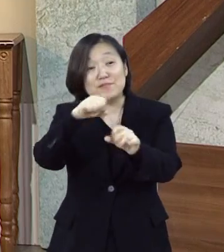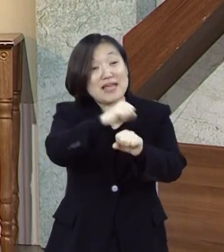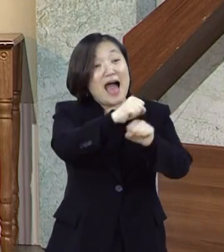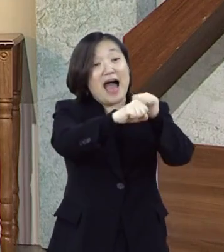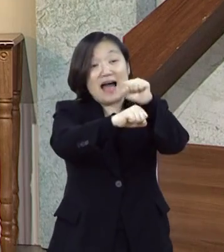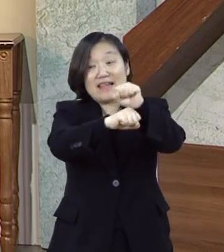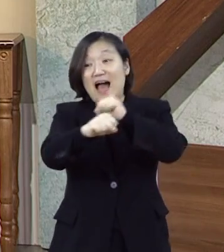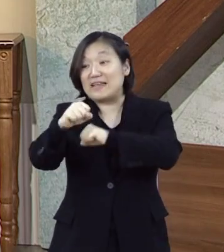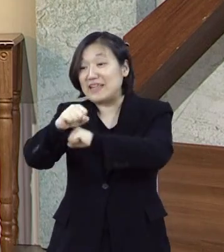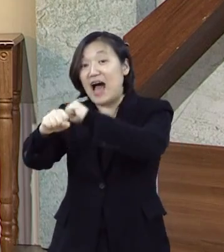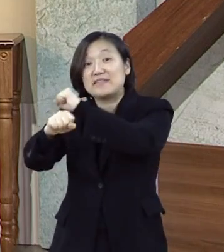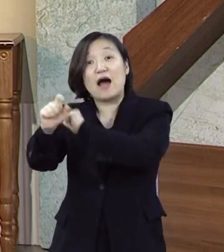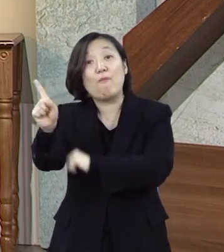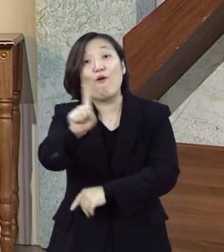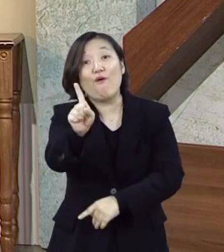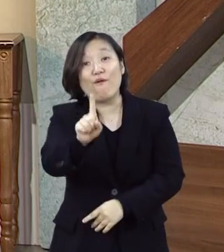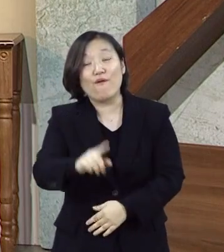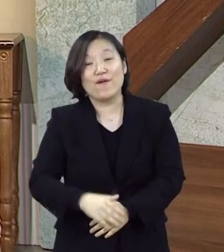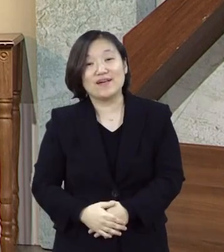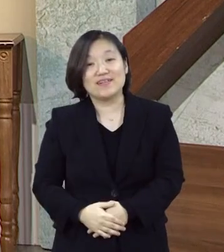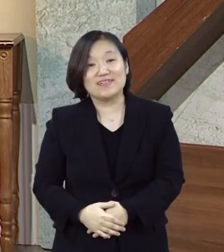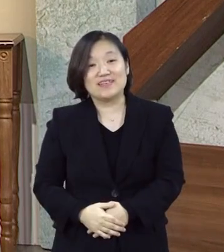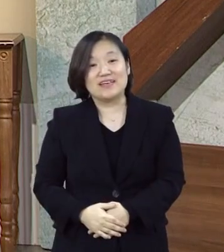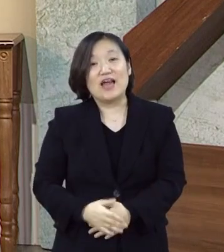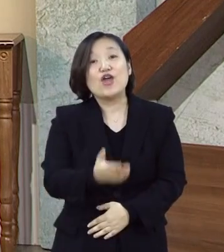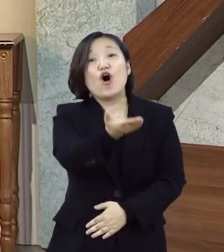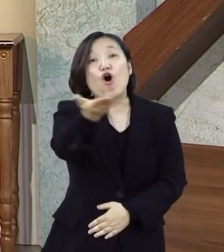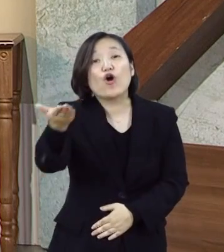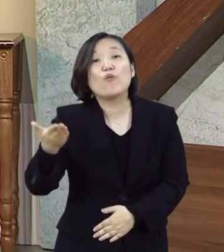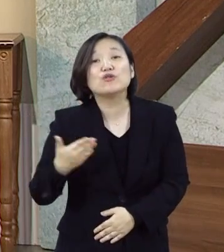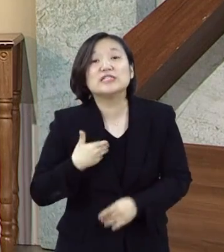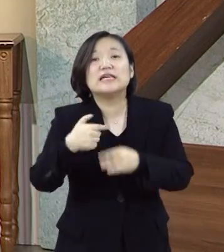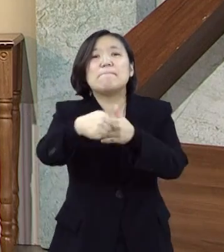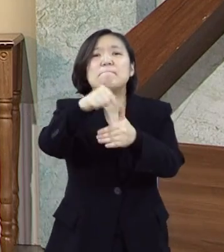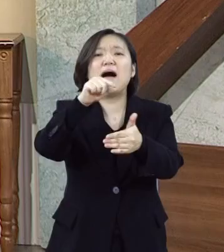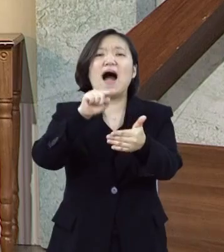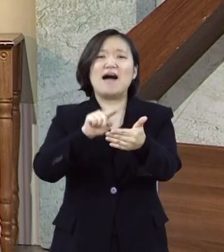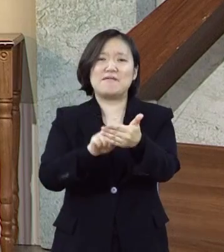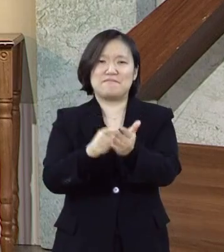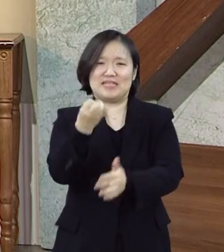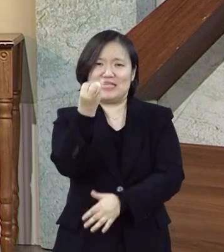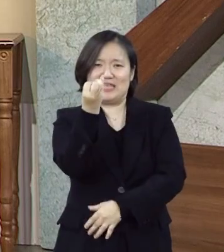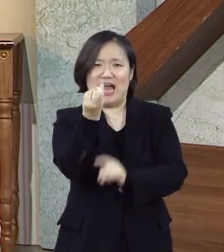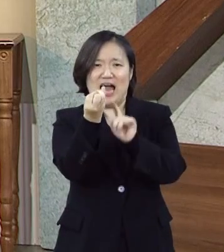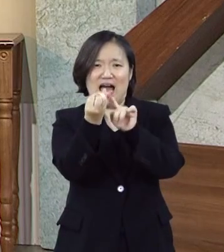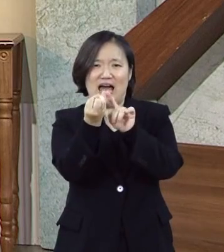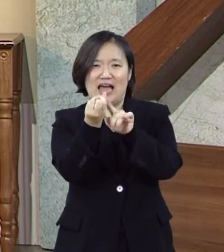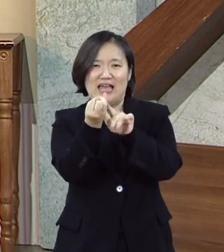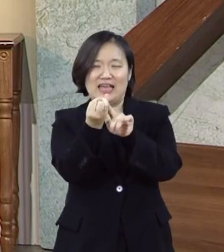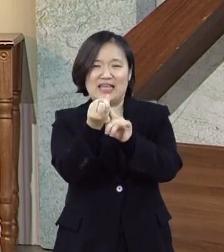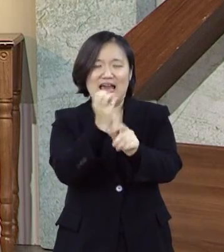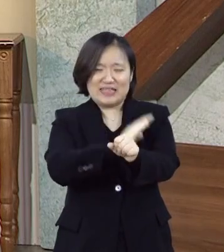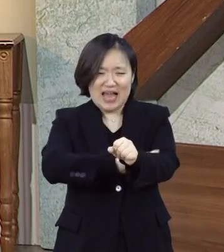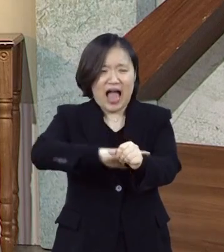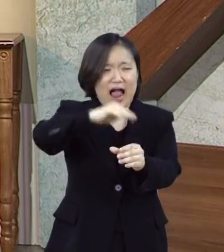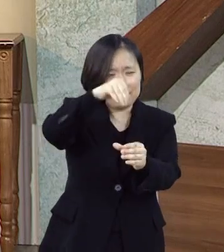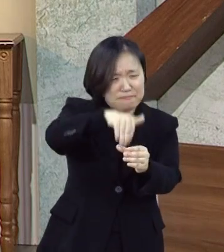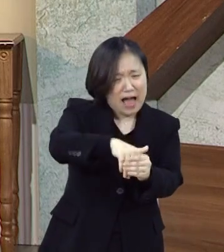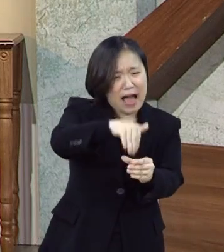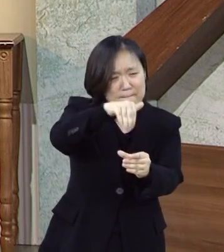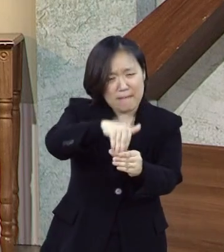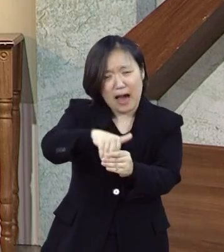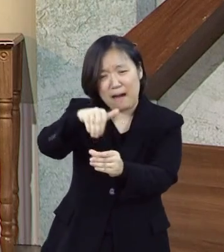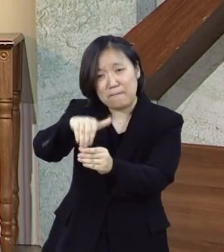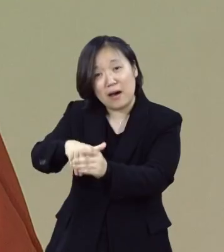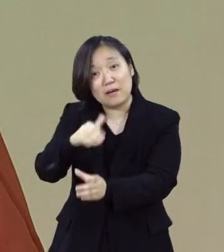마음에 어떠한 마음의 씨앗을 한 알 한 알 심고 계십니까?